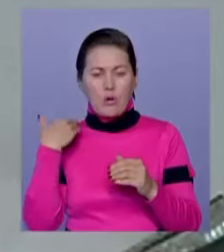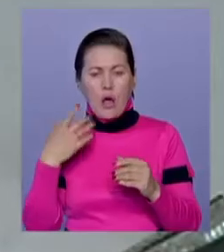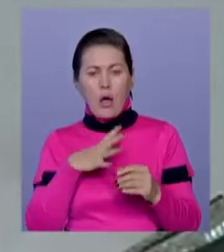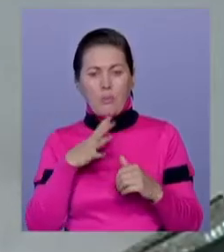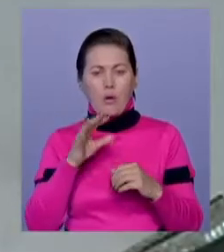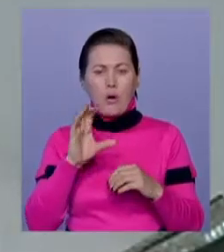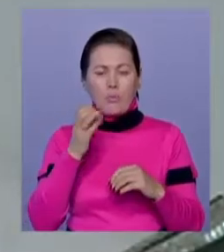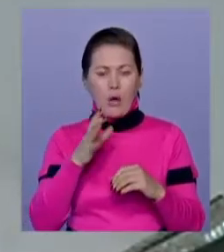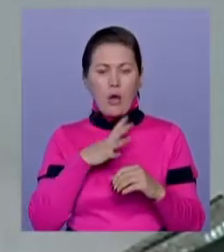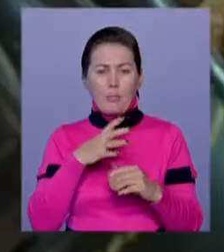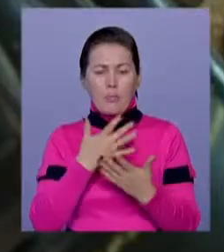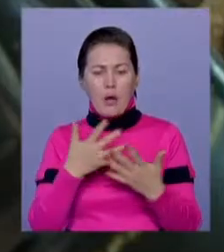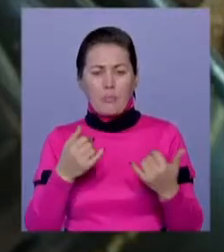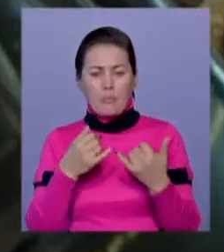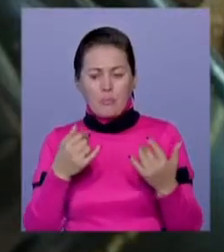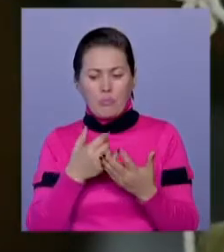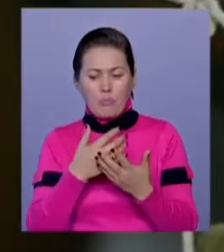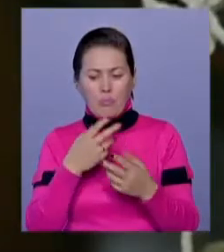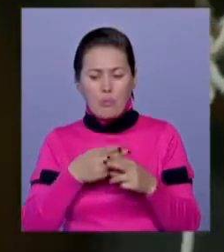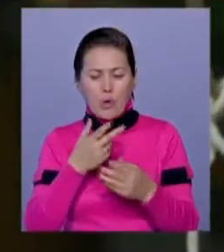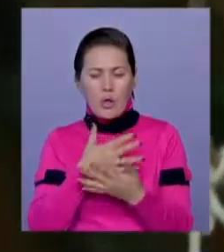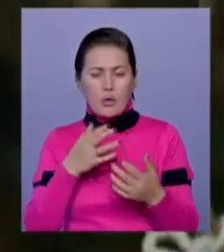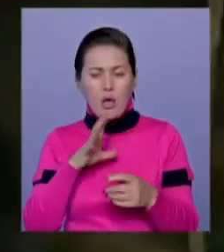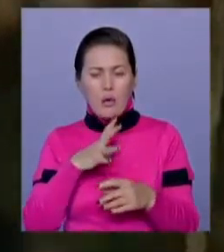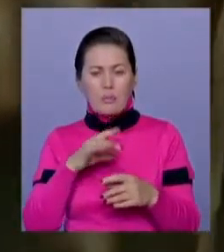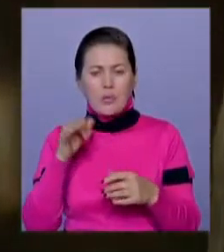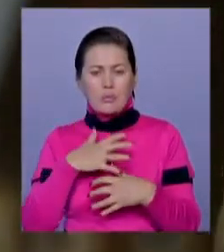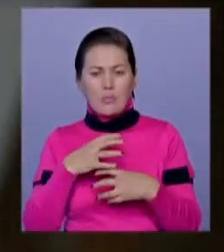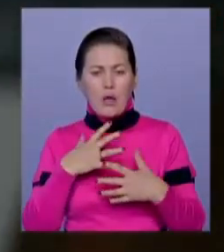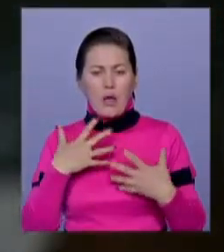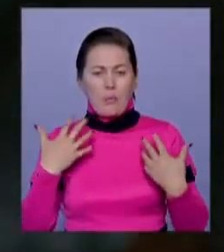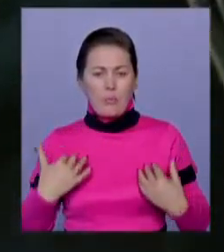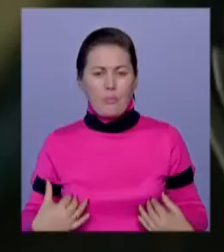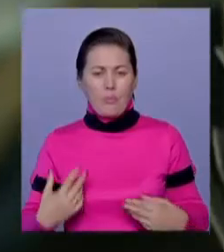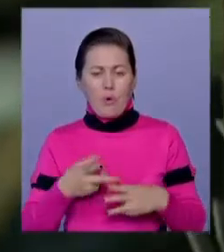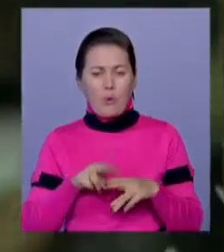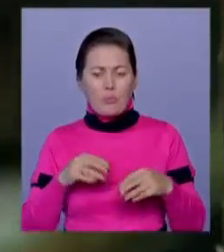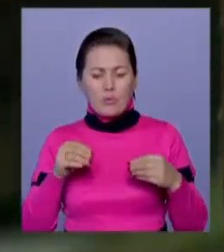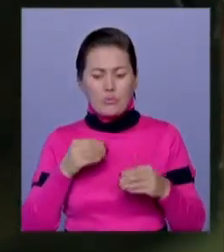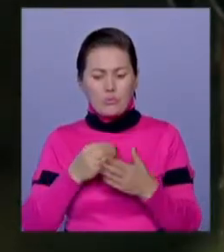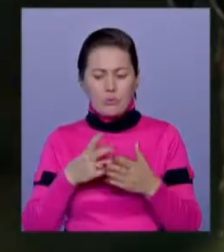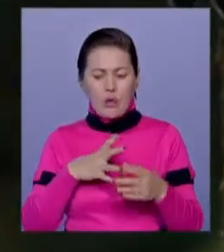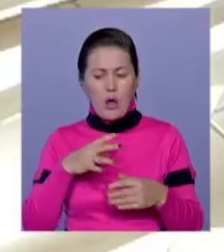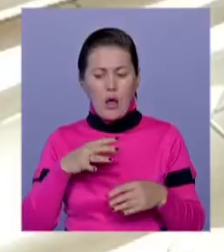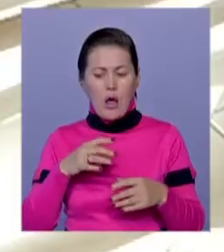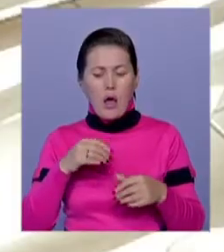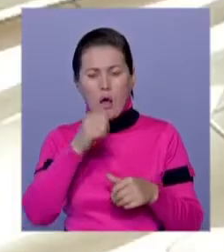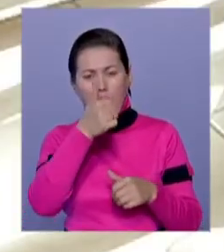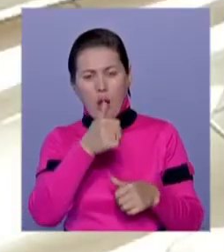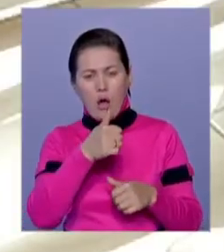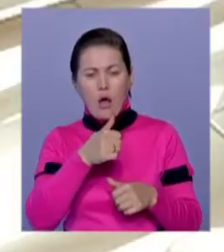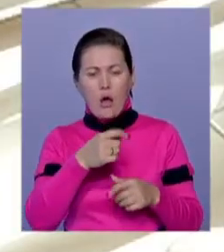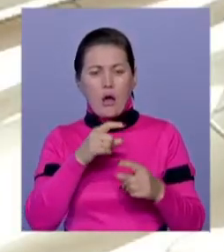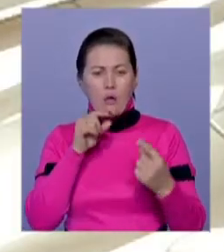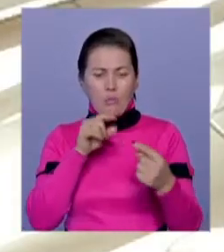Күміс, жез, мыстан қапталған атабзелдері, сауыт сайман, теріден тігіліп, ағаштан ойылған көнеде құнды дүниелермен танысып, ертеде ғұмыр